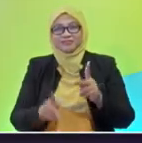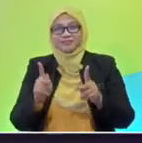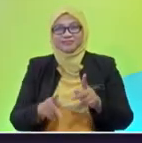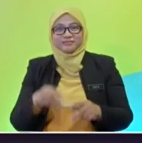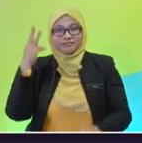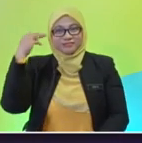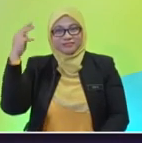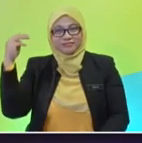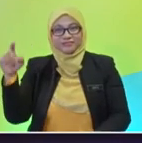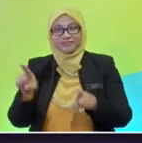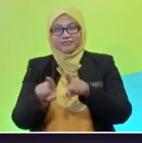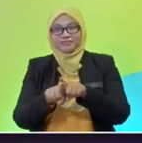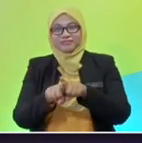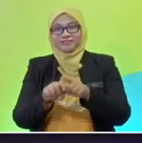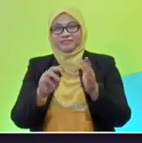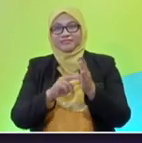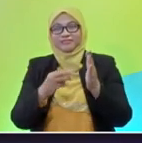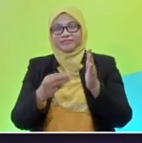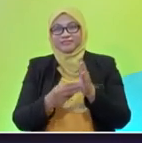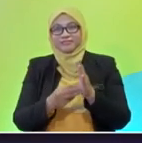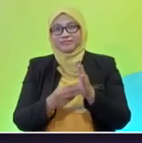kita bermimpikan tentang syair.